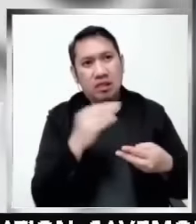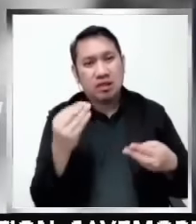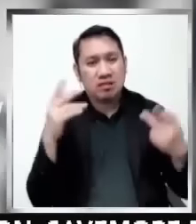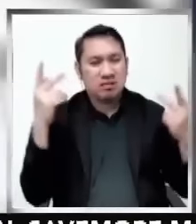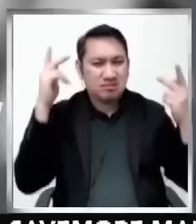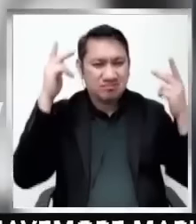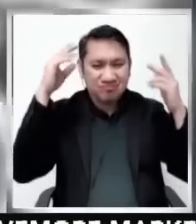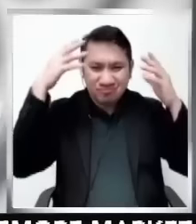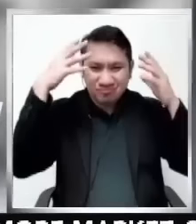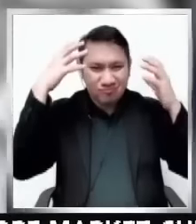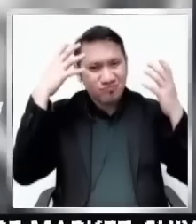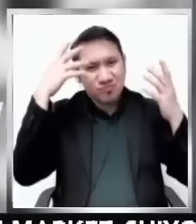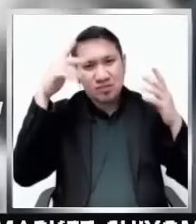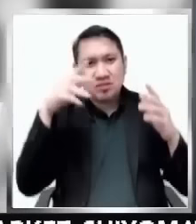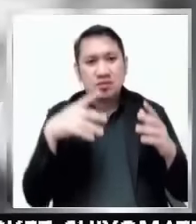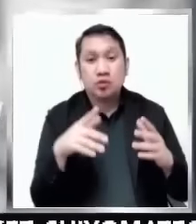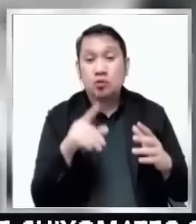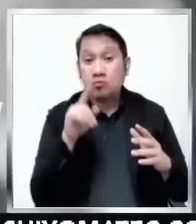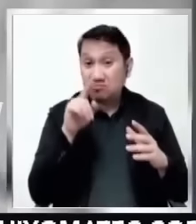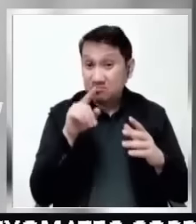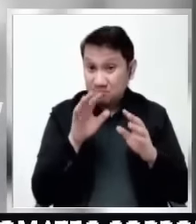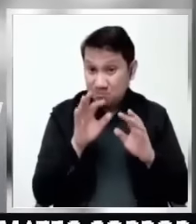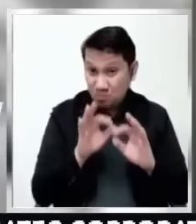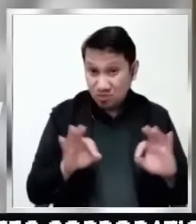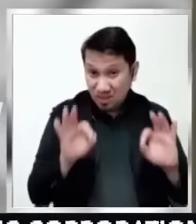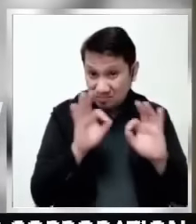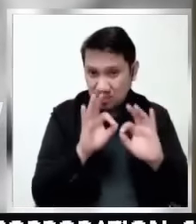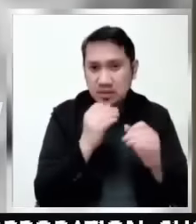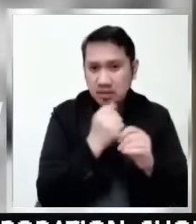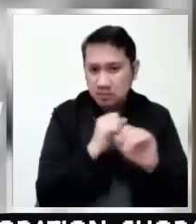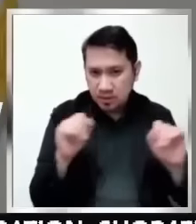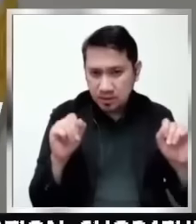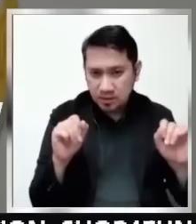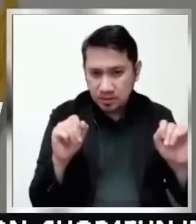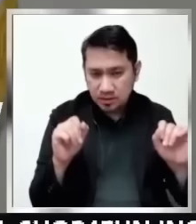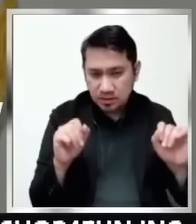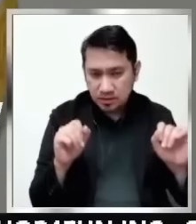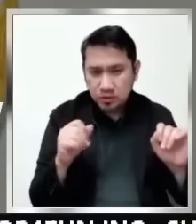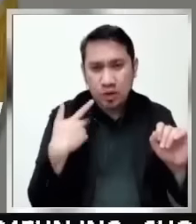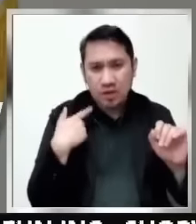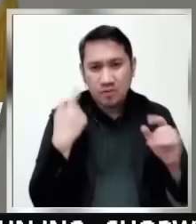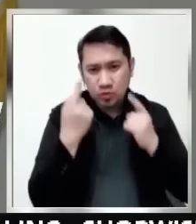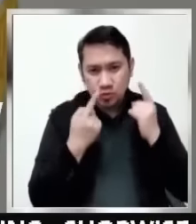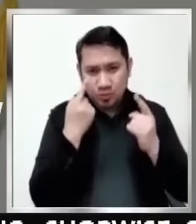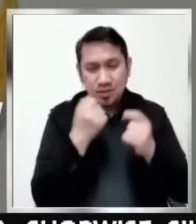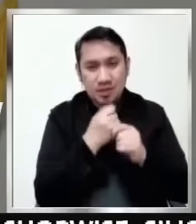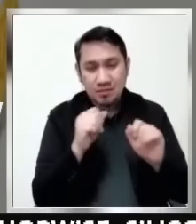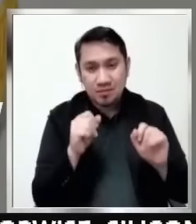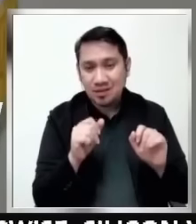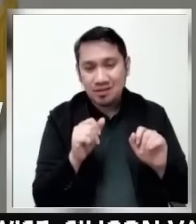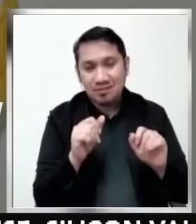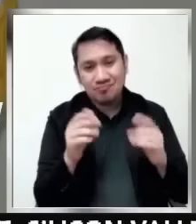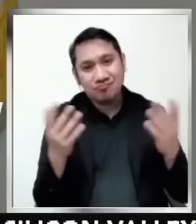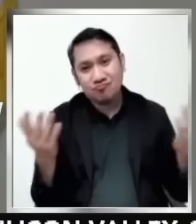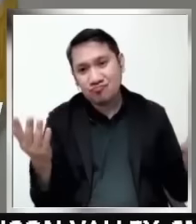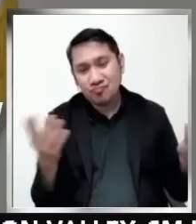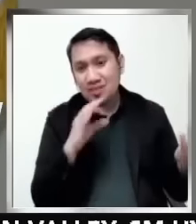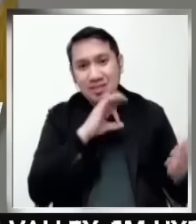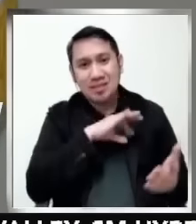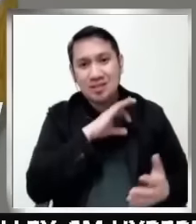Meron tayong safety concern dito, health concern. Imbis na makatulong sa'yo, ay mas makakasama